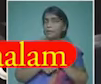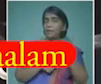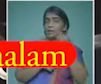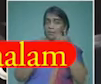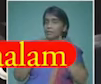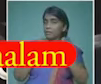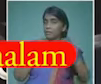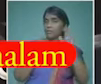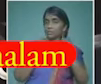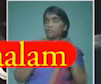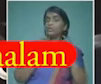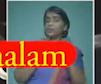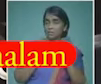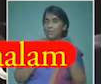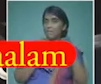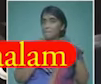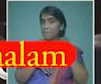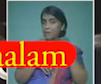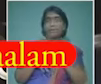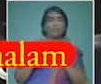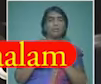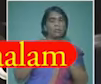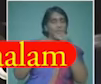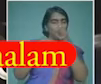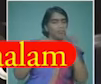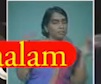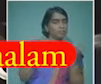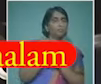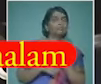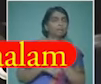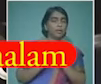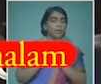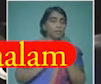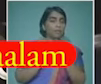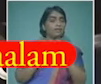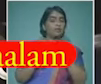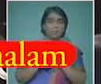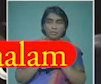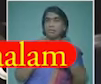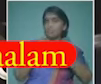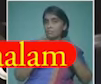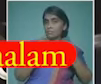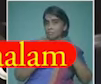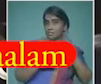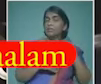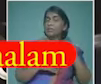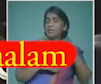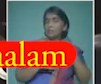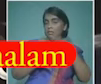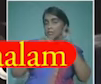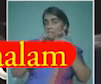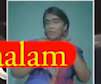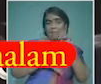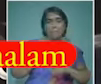இரகசியமான முறையிலே ஒரு பௌத்த விகாரை ஒன்று அமைக்கப்பட்டிருக்கின்றது. அந்த செயல்பாடு என்பது திட்டமிட்ட ரீதியிலே அந்த பகுதியிலே சிங்கள மக்கள் வாழாத